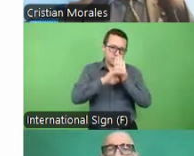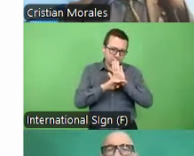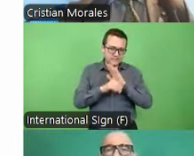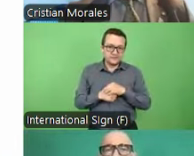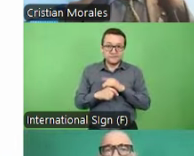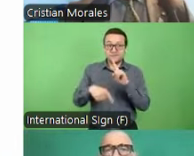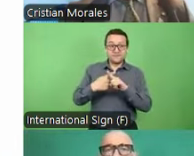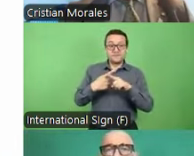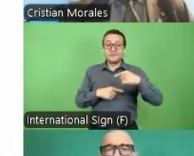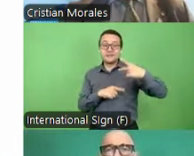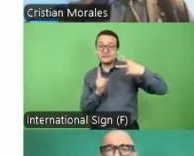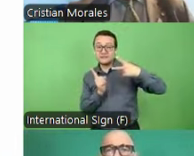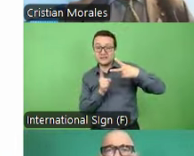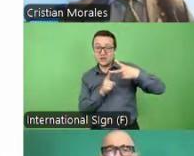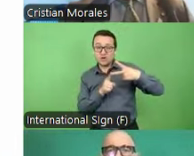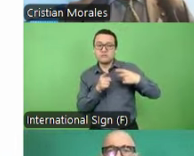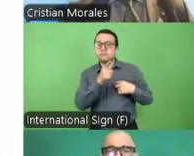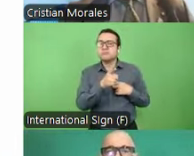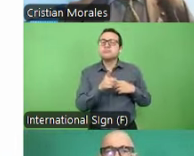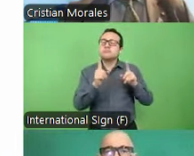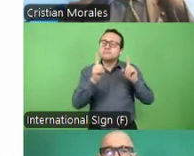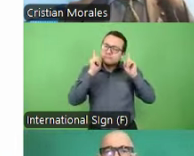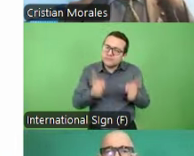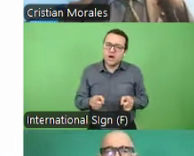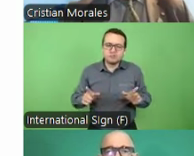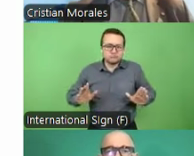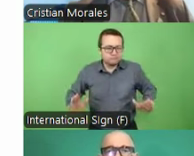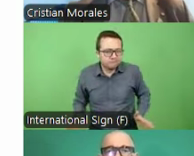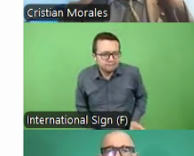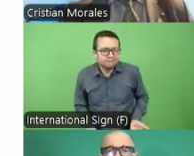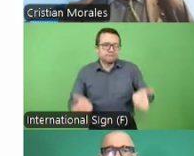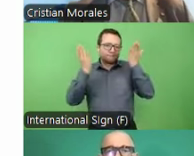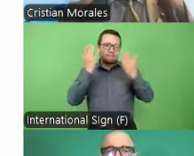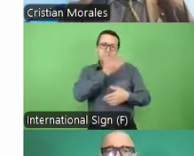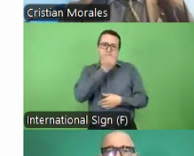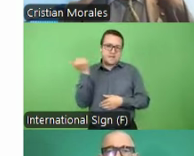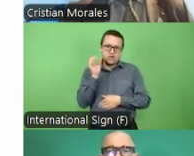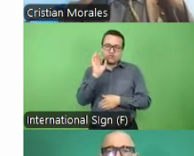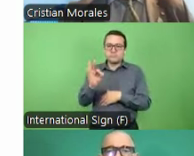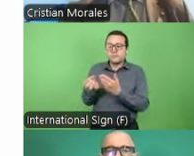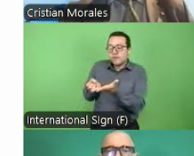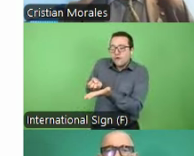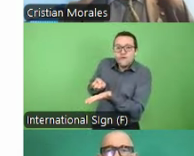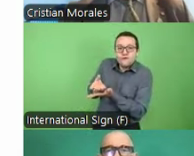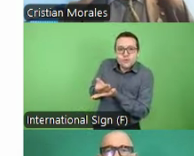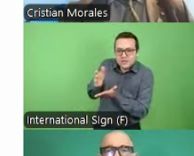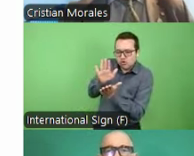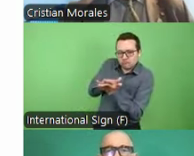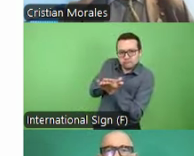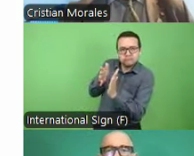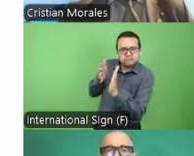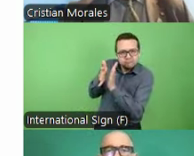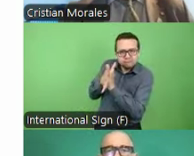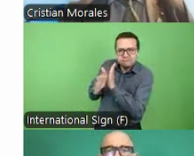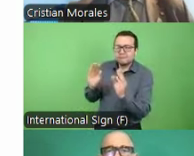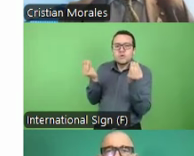les clave es politiques. la Le necesidad deuxième de élément mejorar essentiel, c'est le la besoin calidad de la d'améliorer la información y la qualité de disponibilidad de este tipo de l'information et la información. Este es